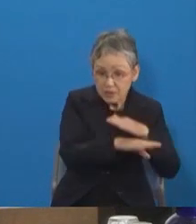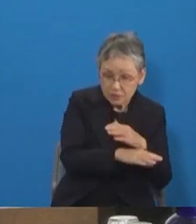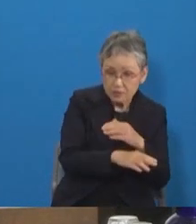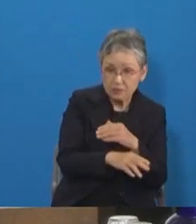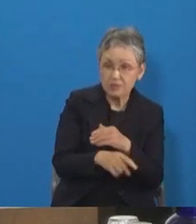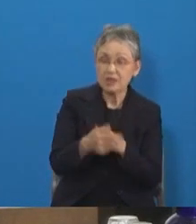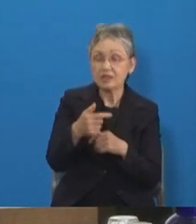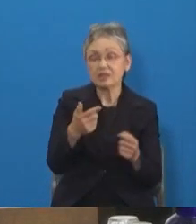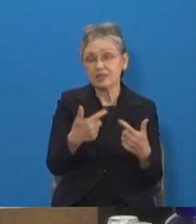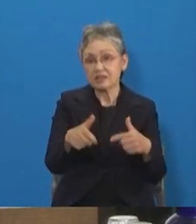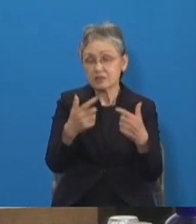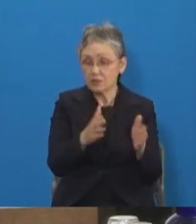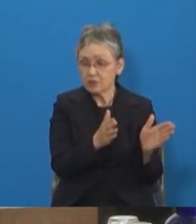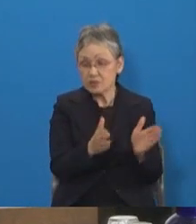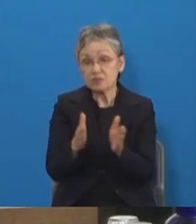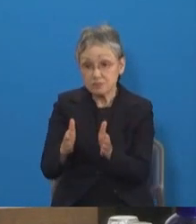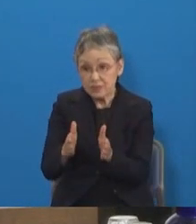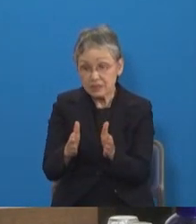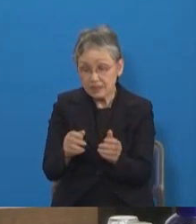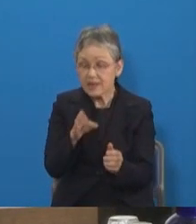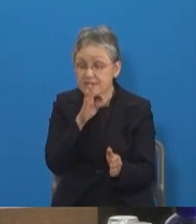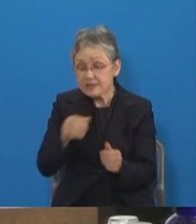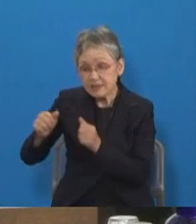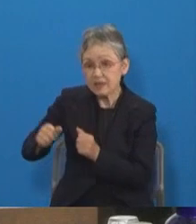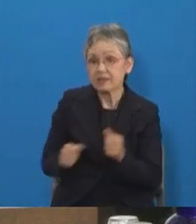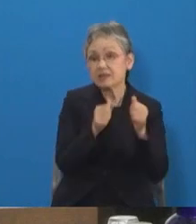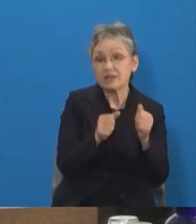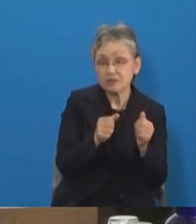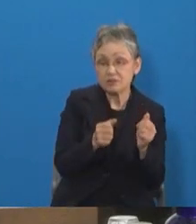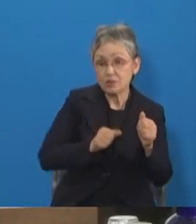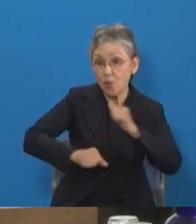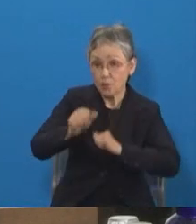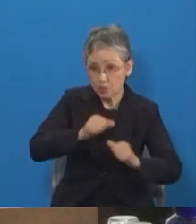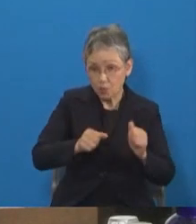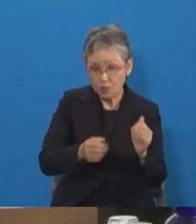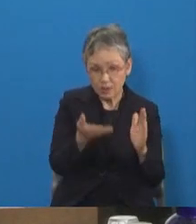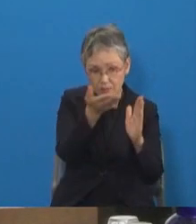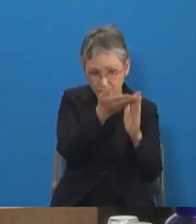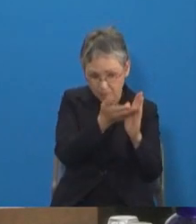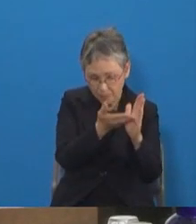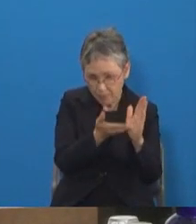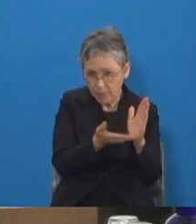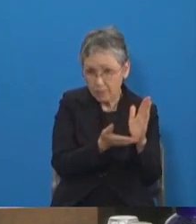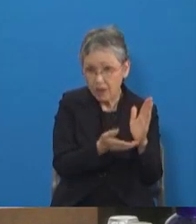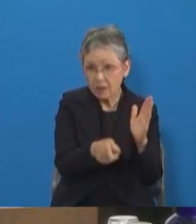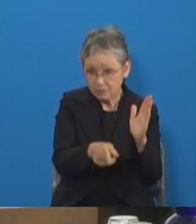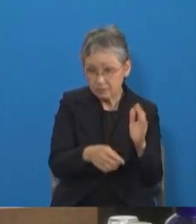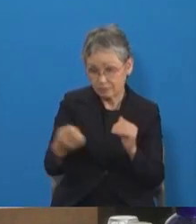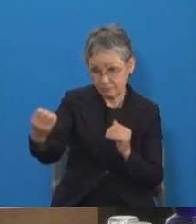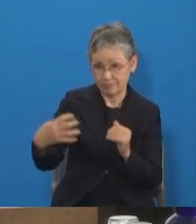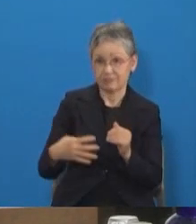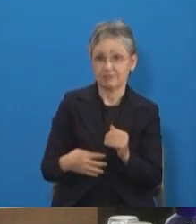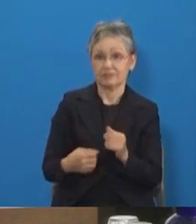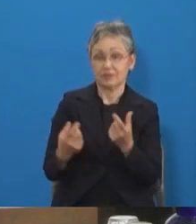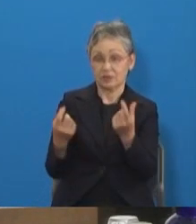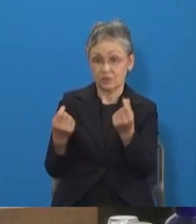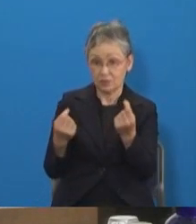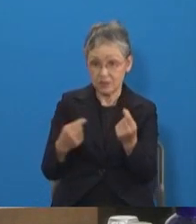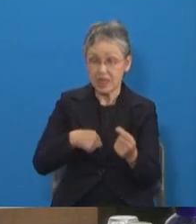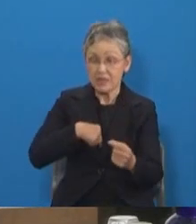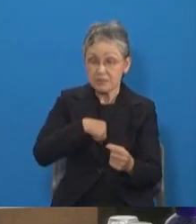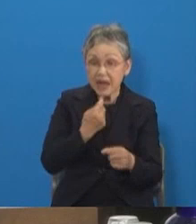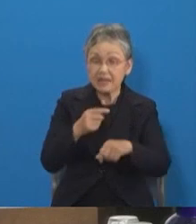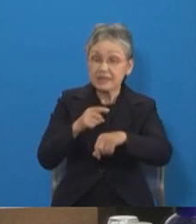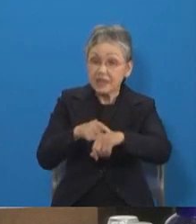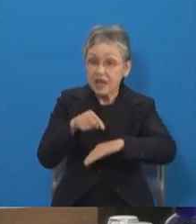行動に至るまで、あらかじめ市民自らが考え、作成いただくものでございます。熊沢議員ご指摘のとおり、マイタイムラインは